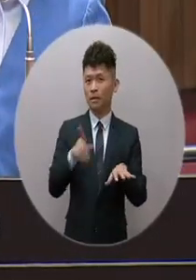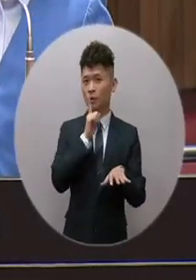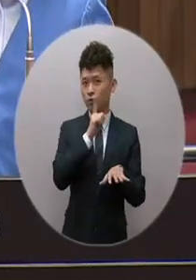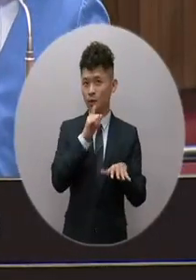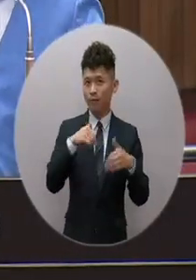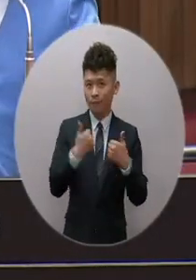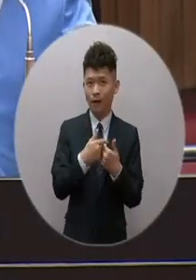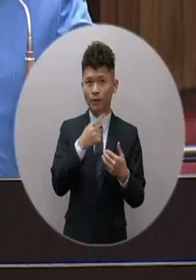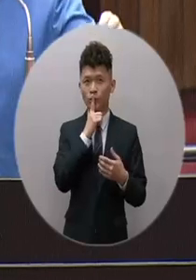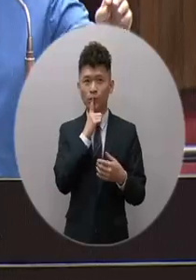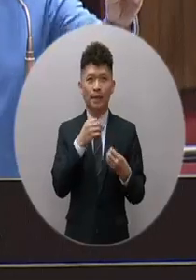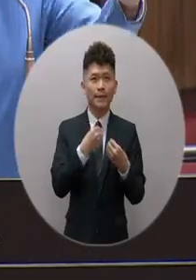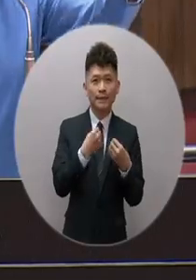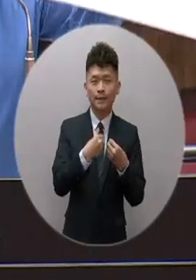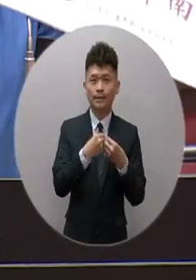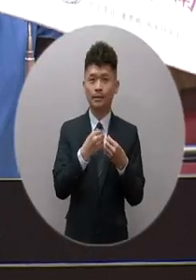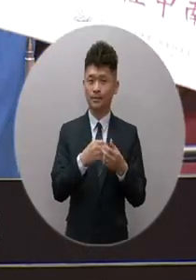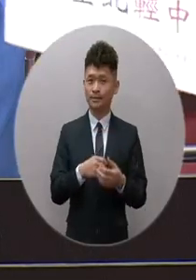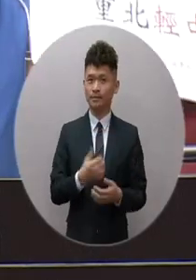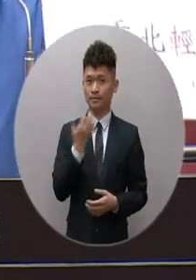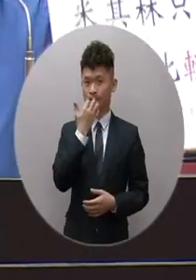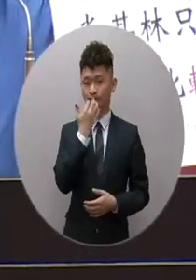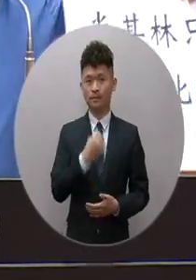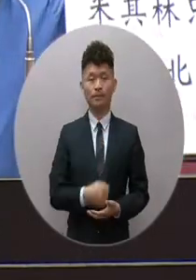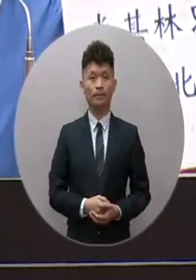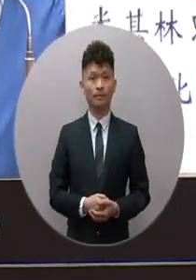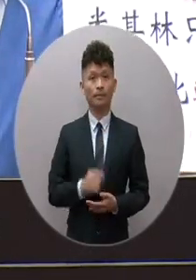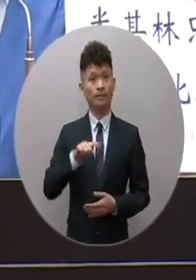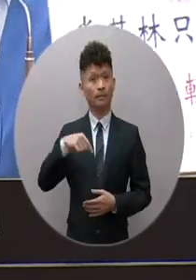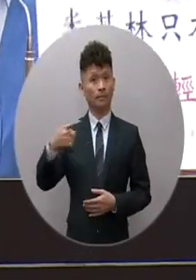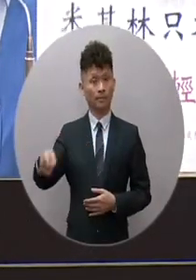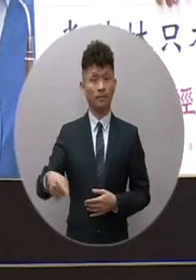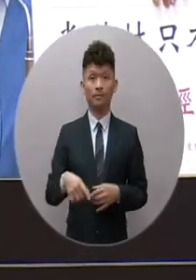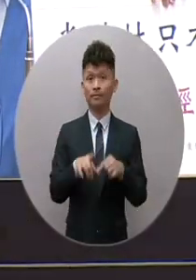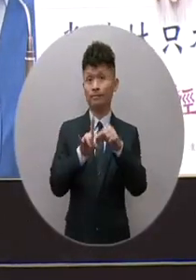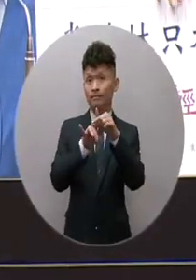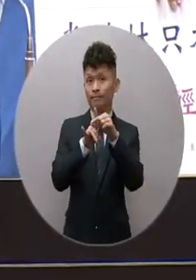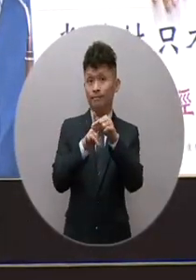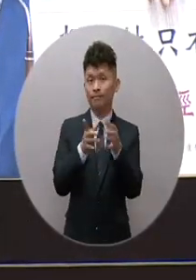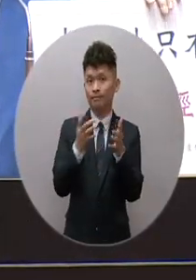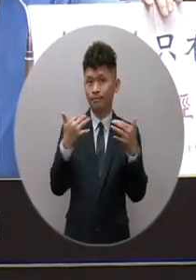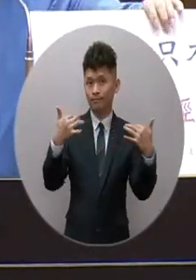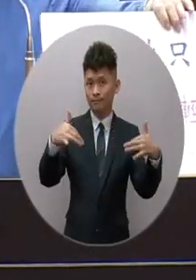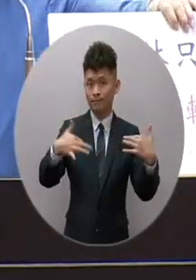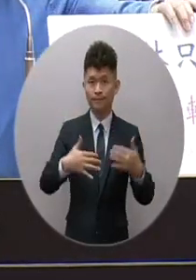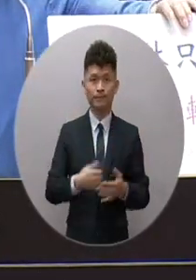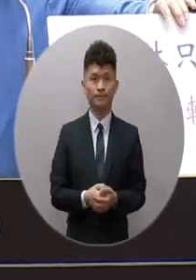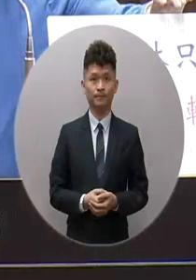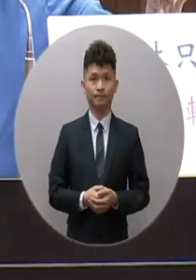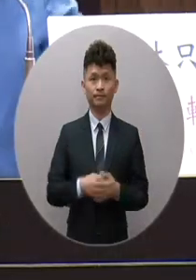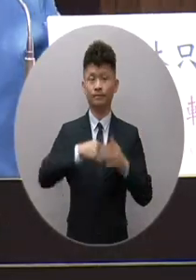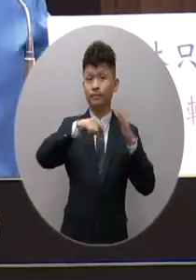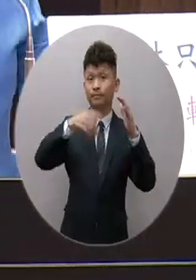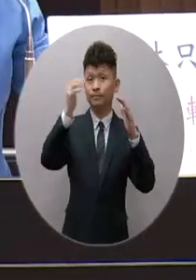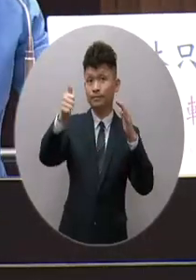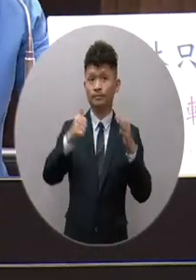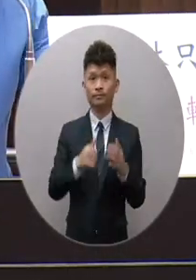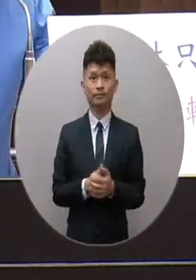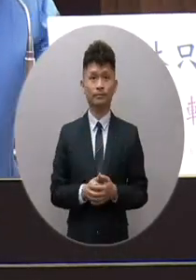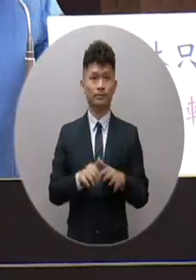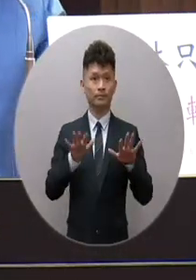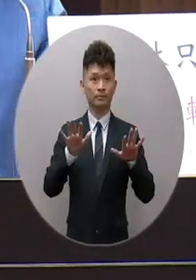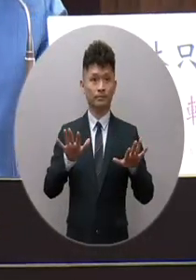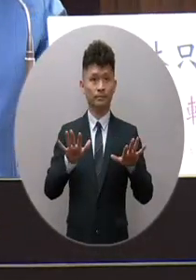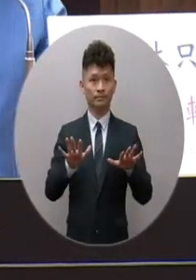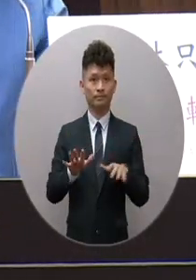哈。 没 关系，接下来哈，我要谈的是我们中部的问题哈，中部政策。院长，这次的